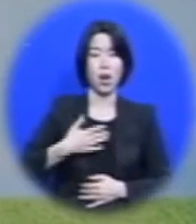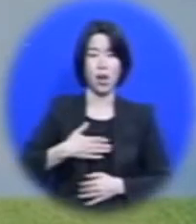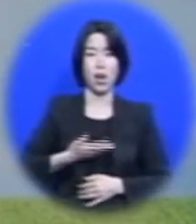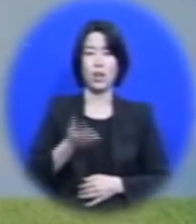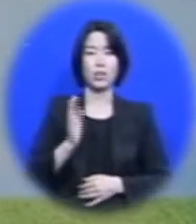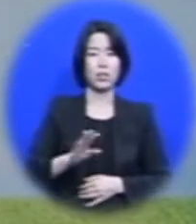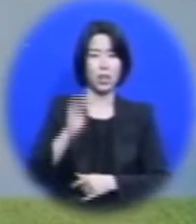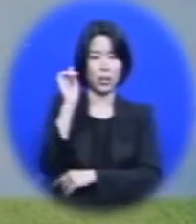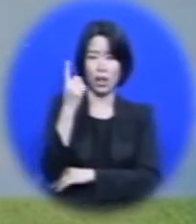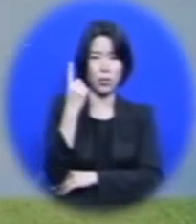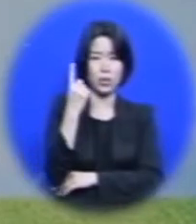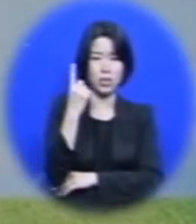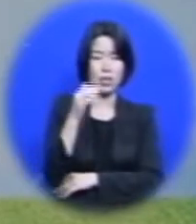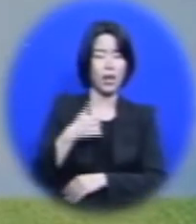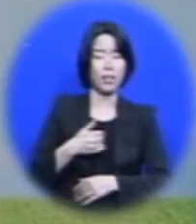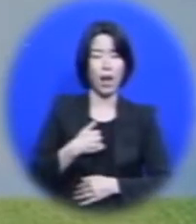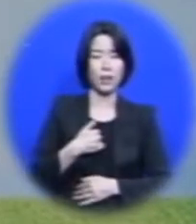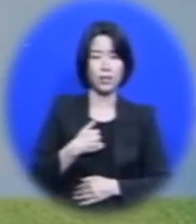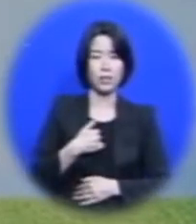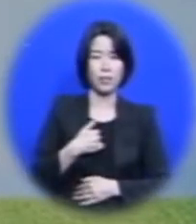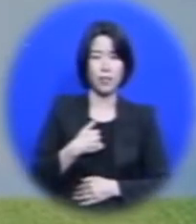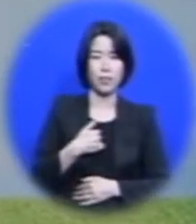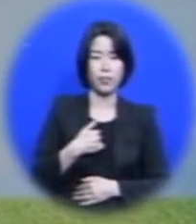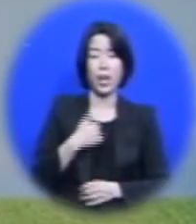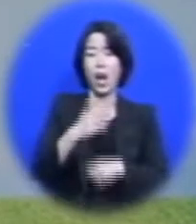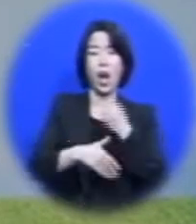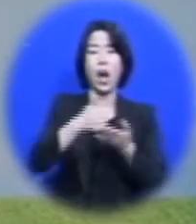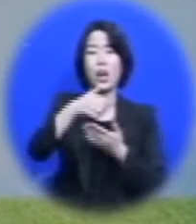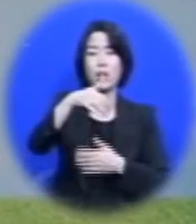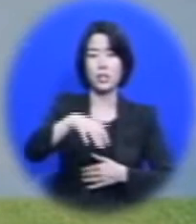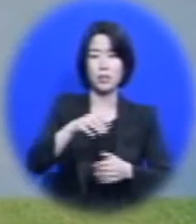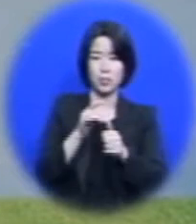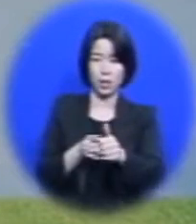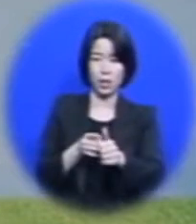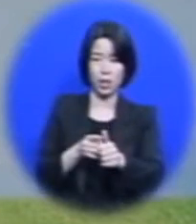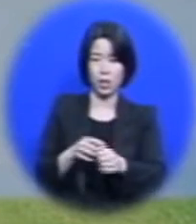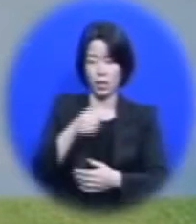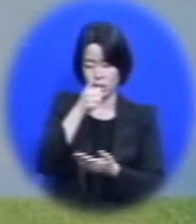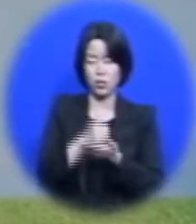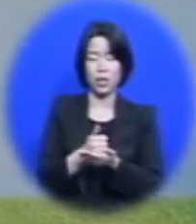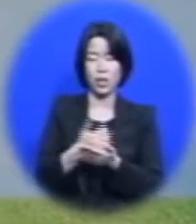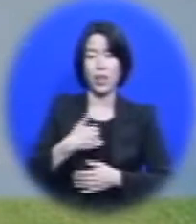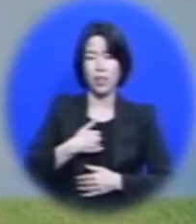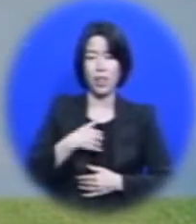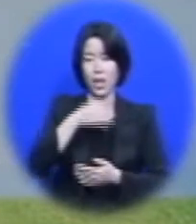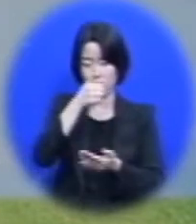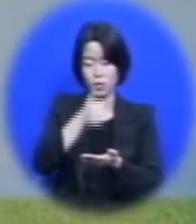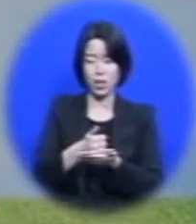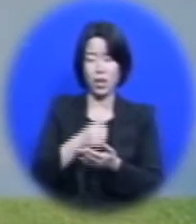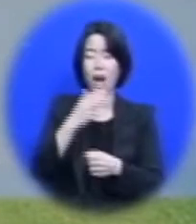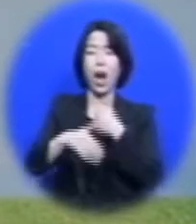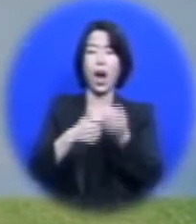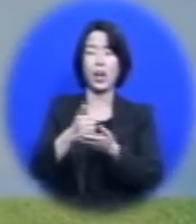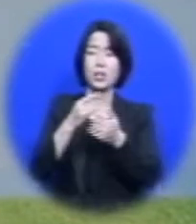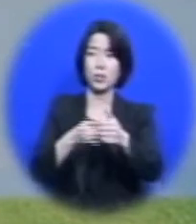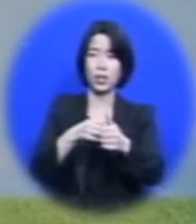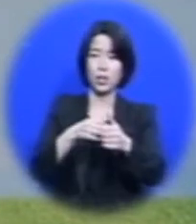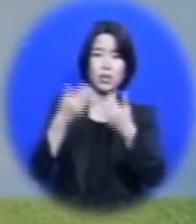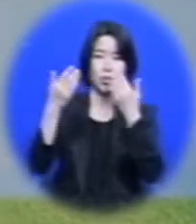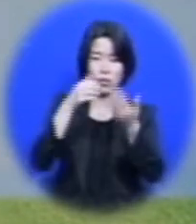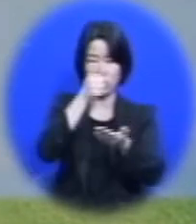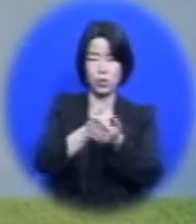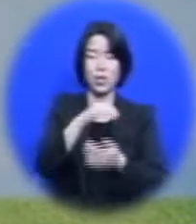그런데 다윗은 나는 하나님께 지은 죄입니다. 내 죄는 하나님께 지은 죄입니다.